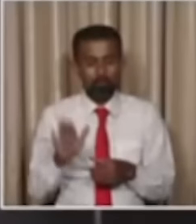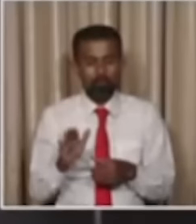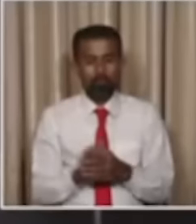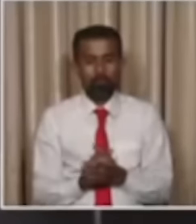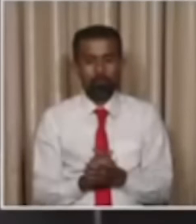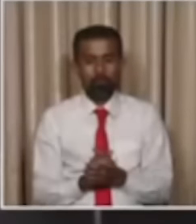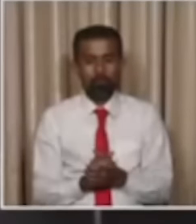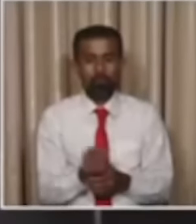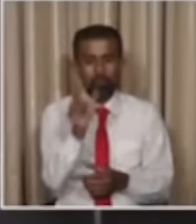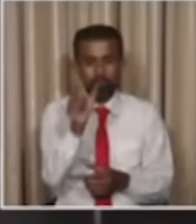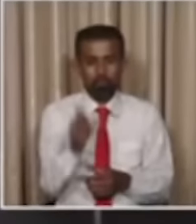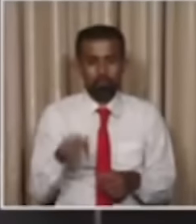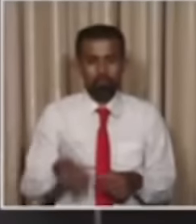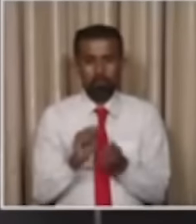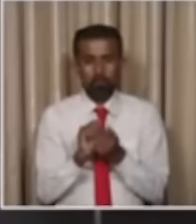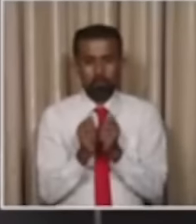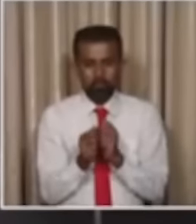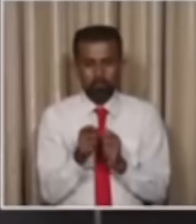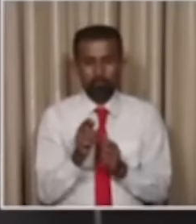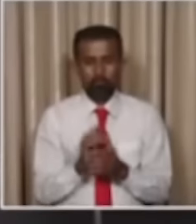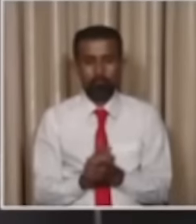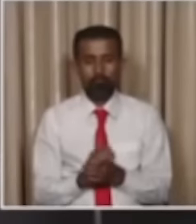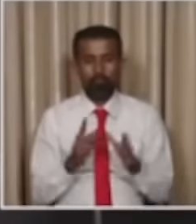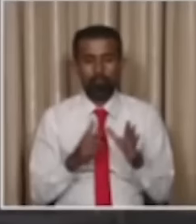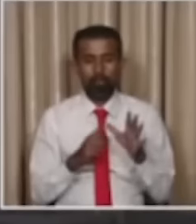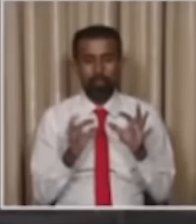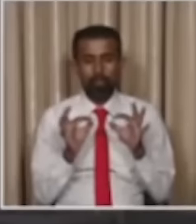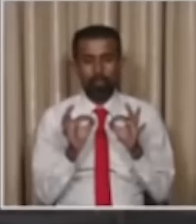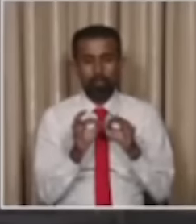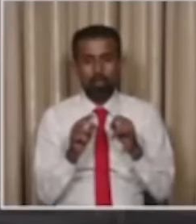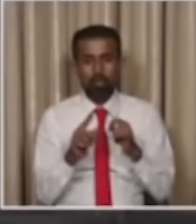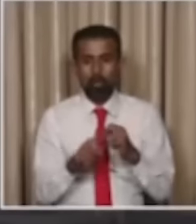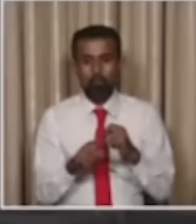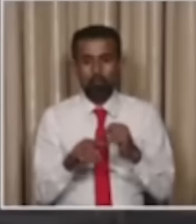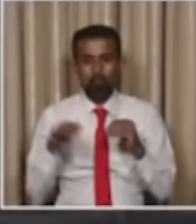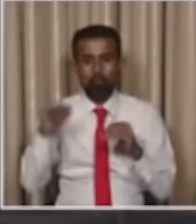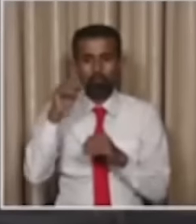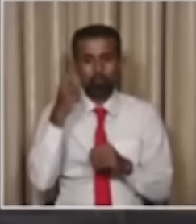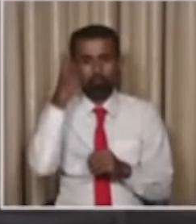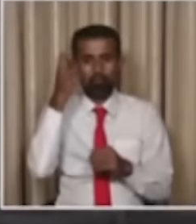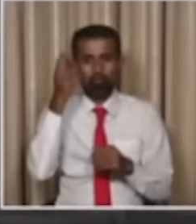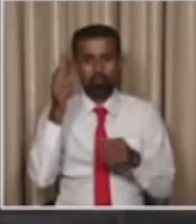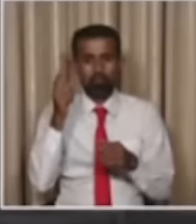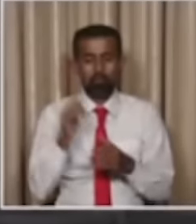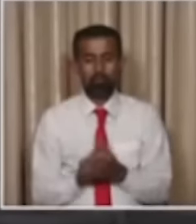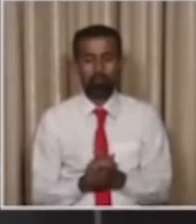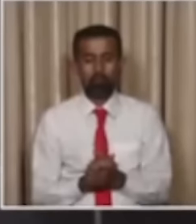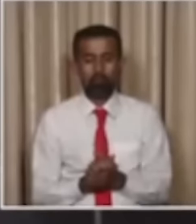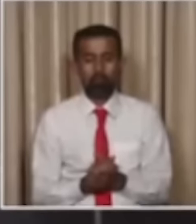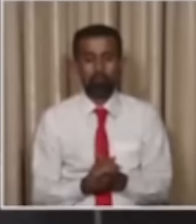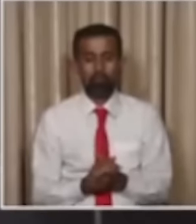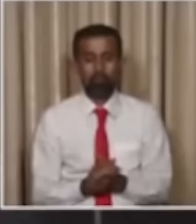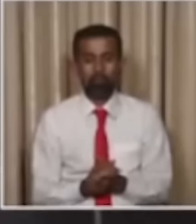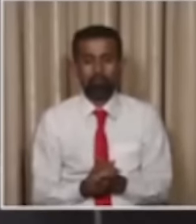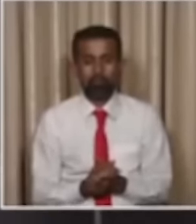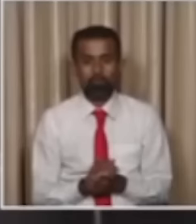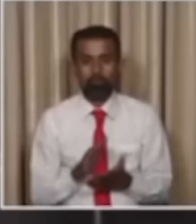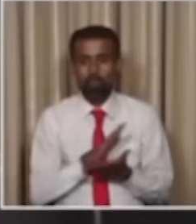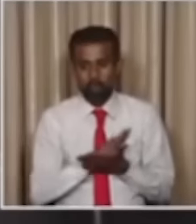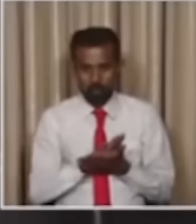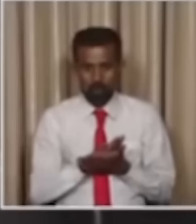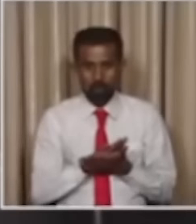ඒක ඔබතුමා දැන් අද වෙනස් කරනවාද? අබුහින්ට උදින් බුද්ධ්‍යංශ නිලධාරීන් හිටියද? ඔබතුමා ඔබතුමා මම හැන්සාඩ්